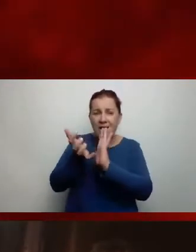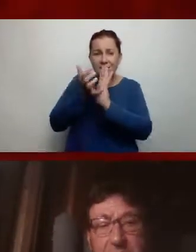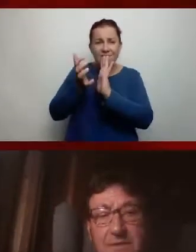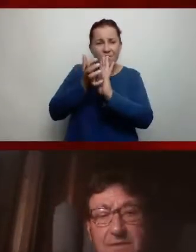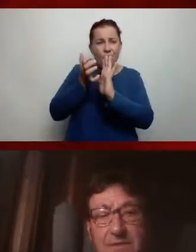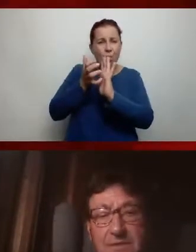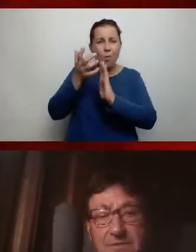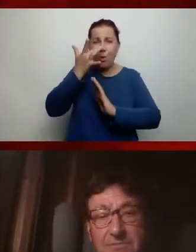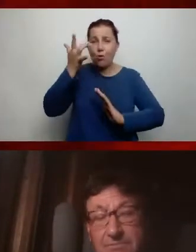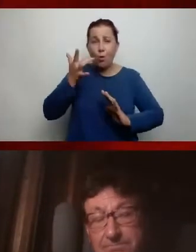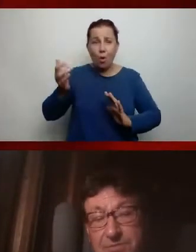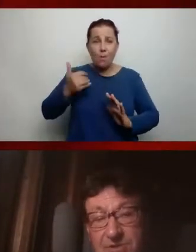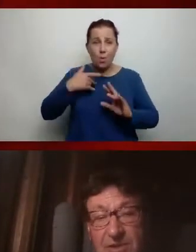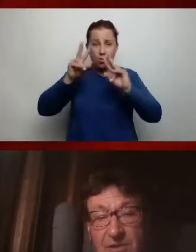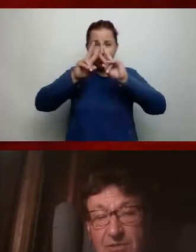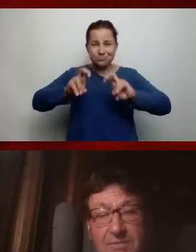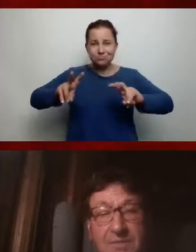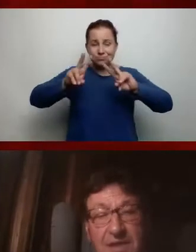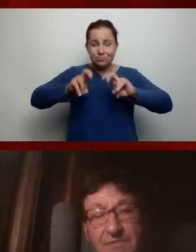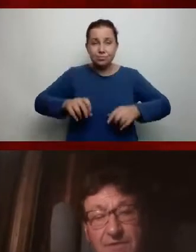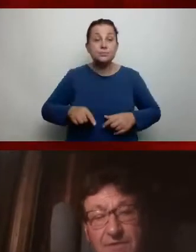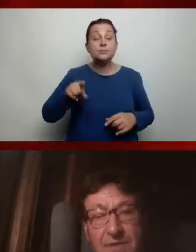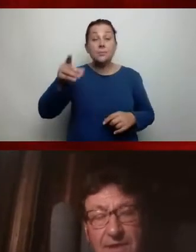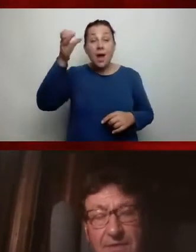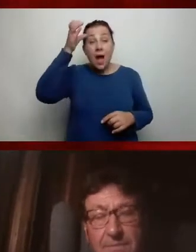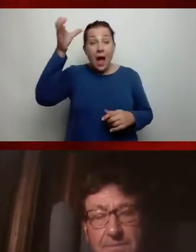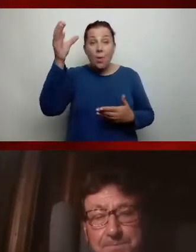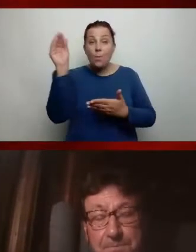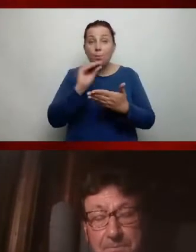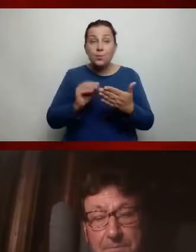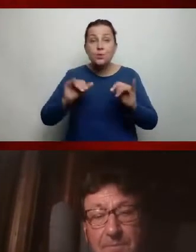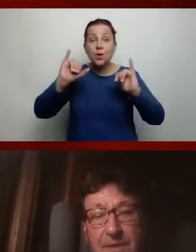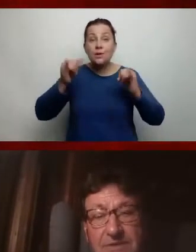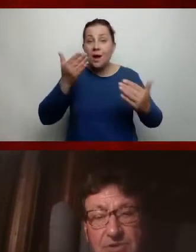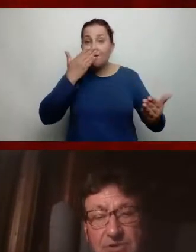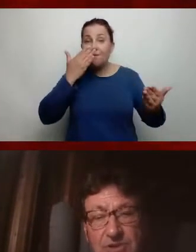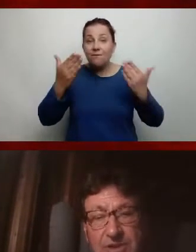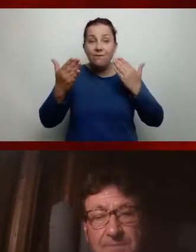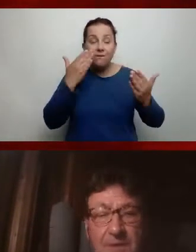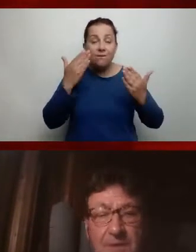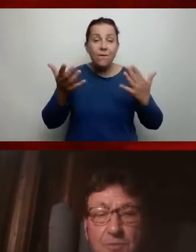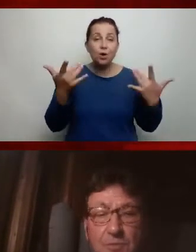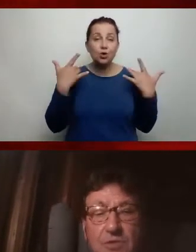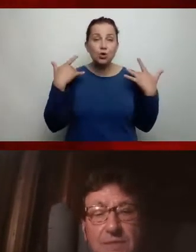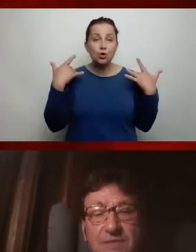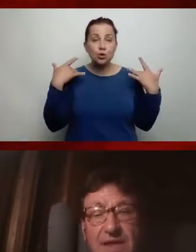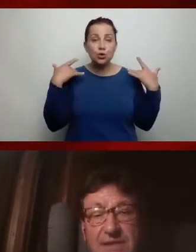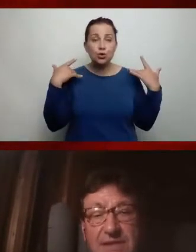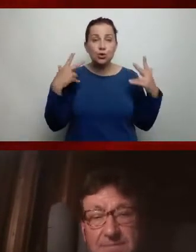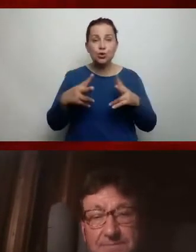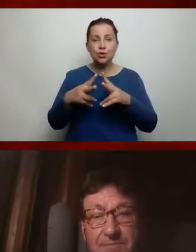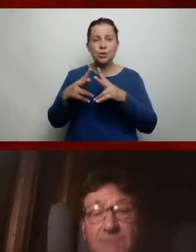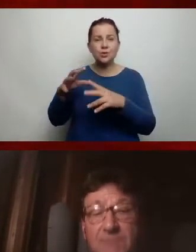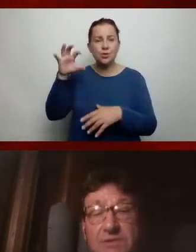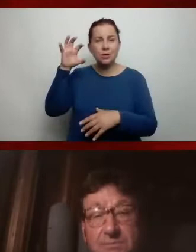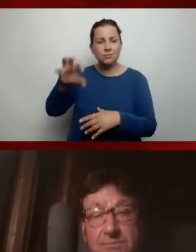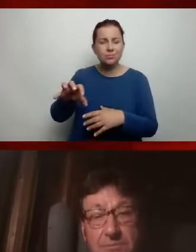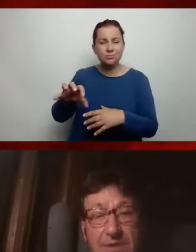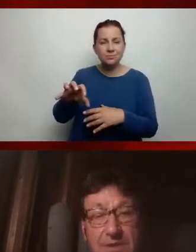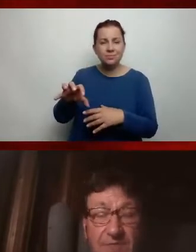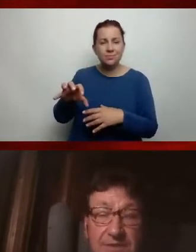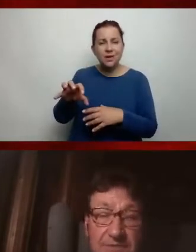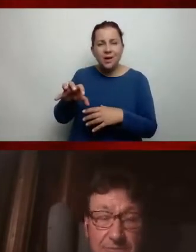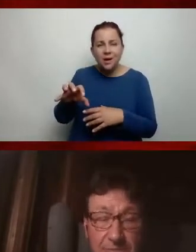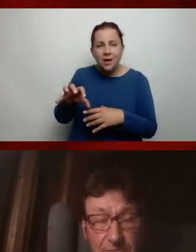i pisze o tym, jak wyglądało życie w pułku Leibgwardii, pawłowskim